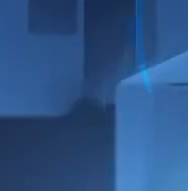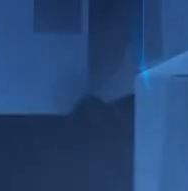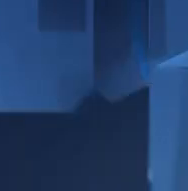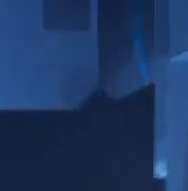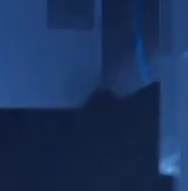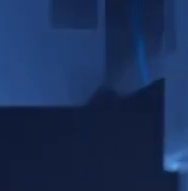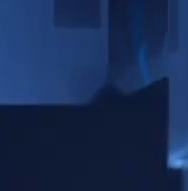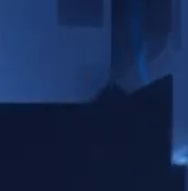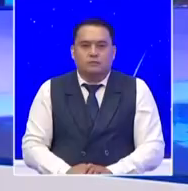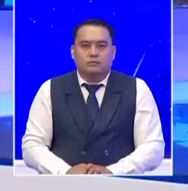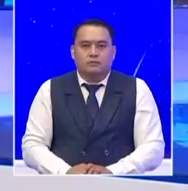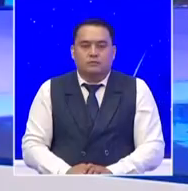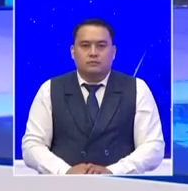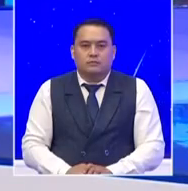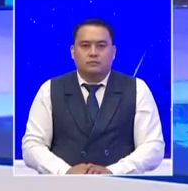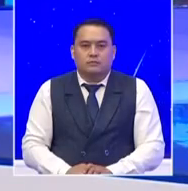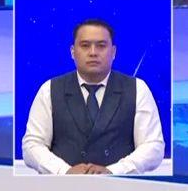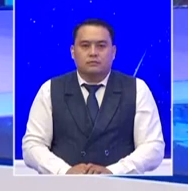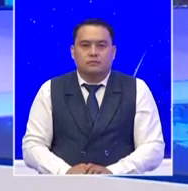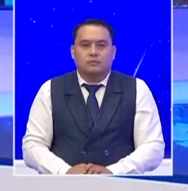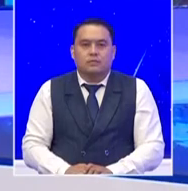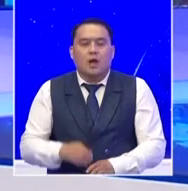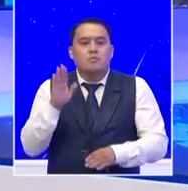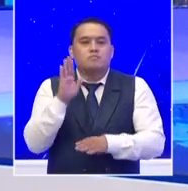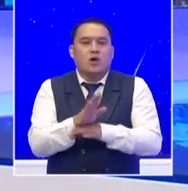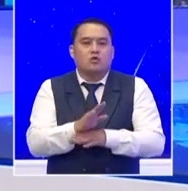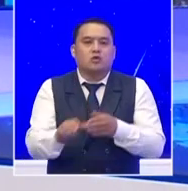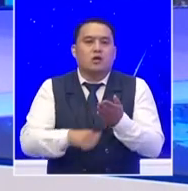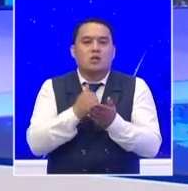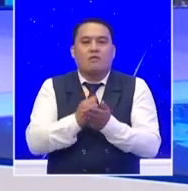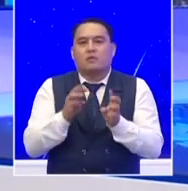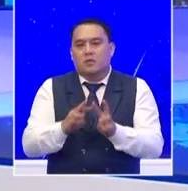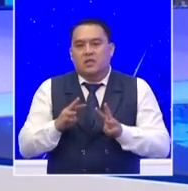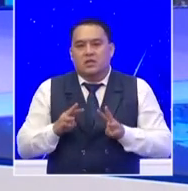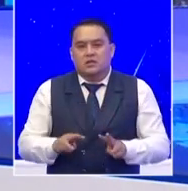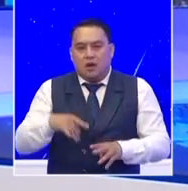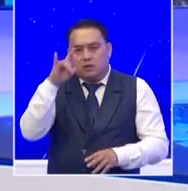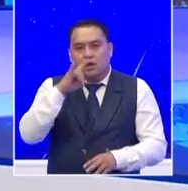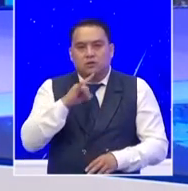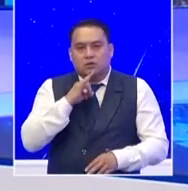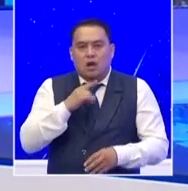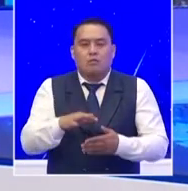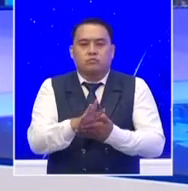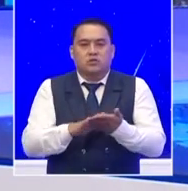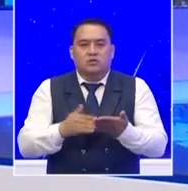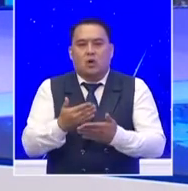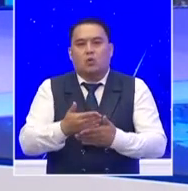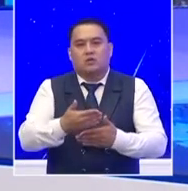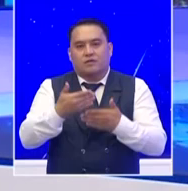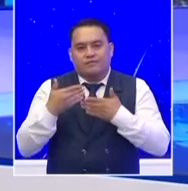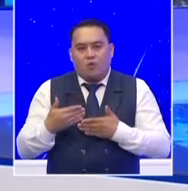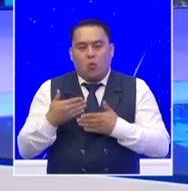Каратальский район. В помощь бизнесменам по поручению премьер-министра страны продлена отсрочка платежей по